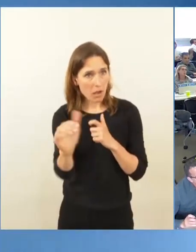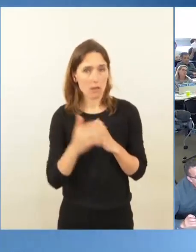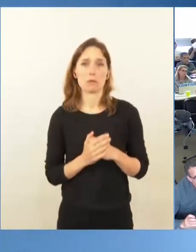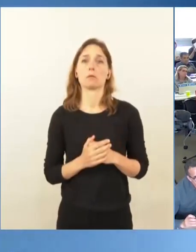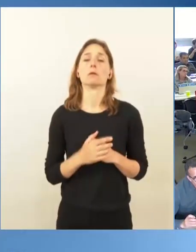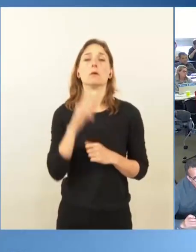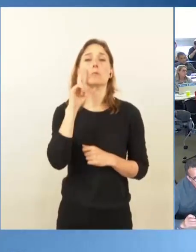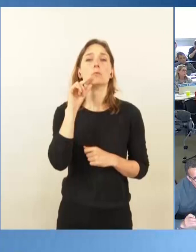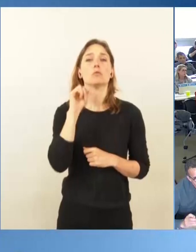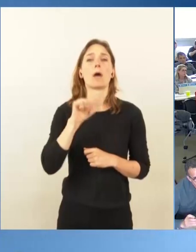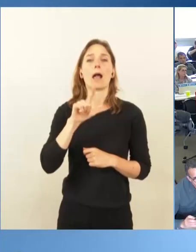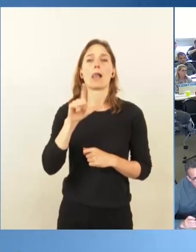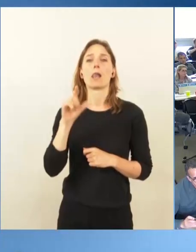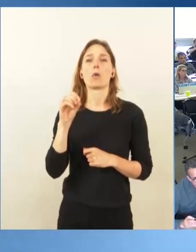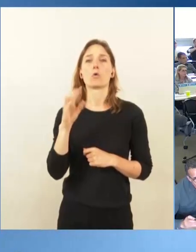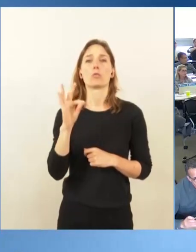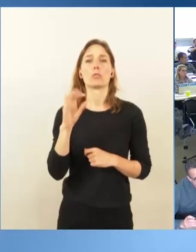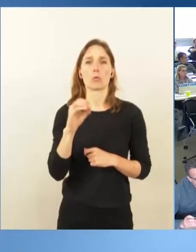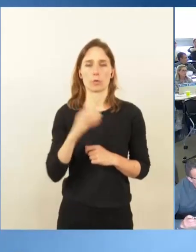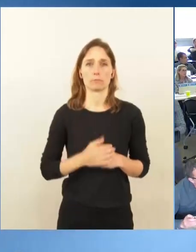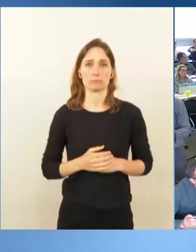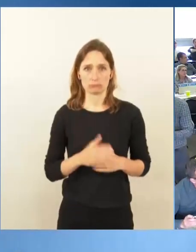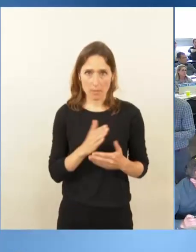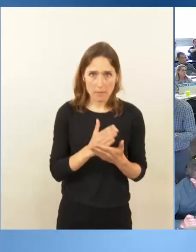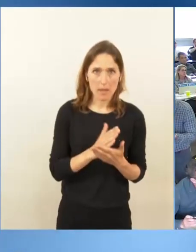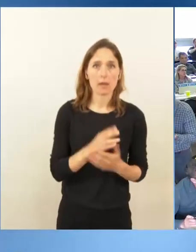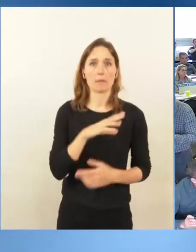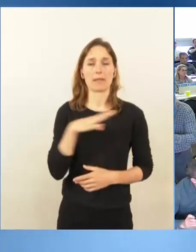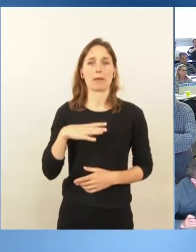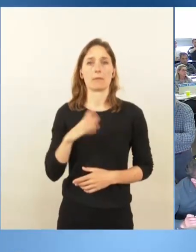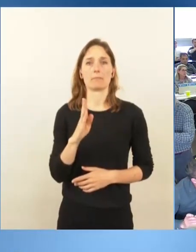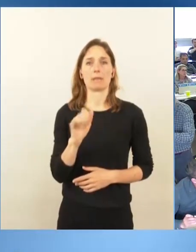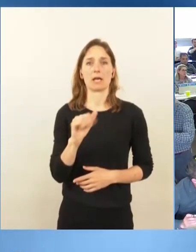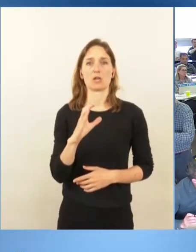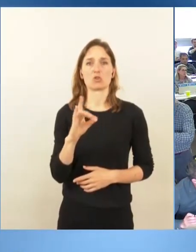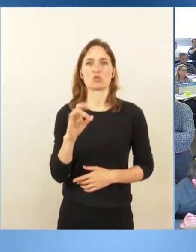Maxence à l'auto et se prépare Katia Bacher